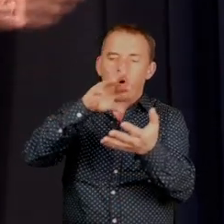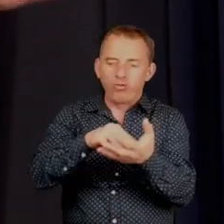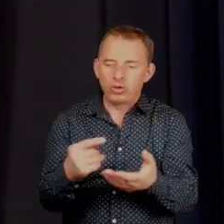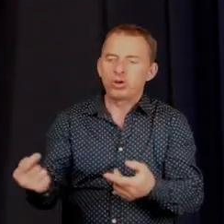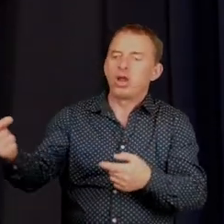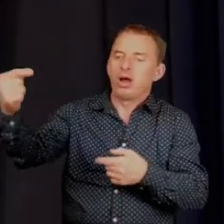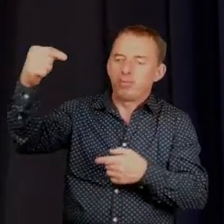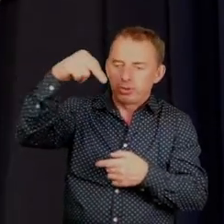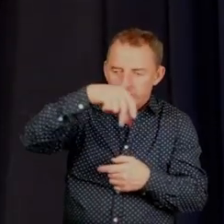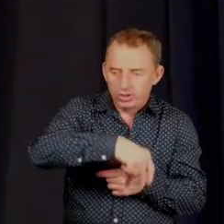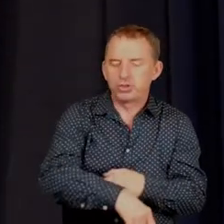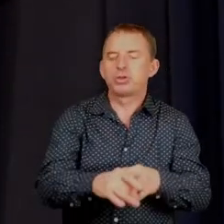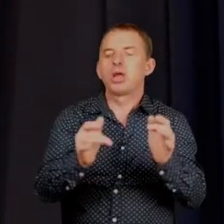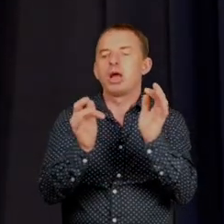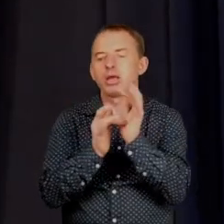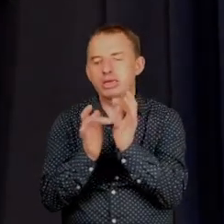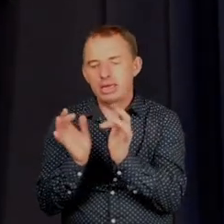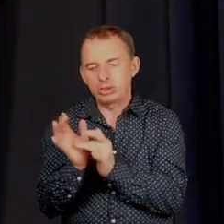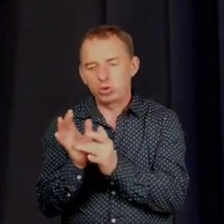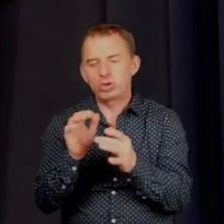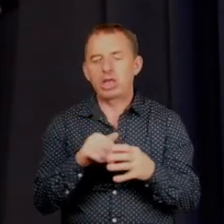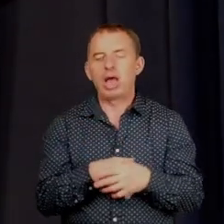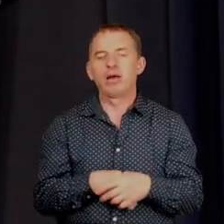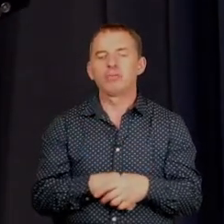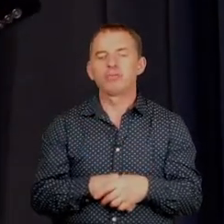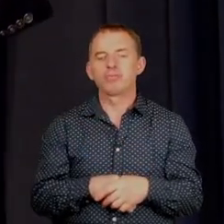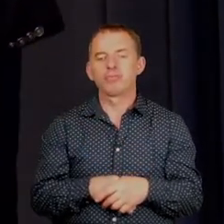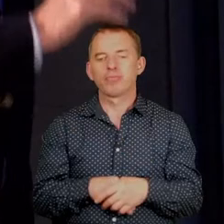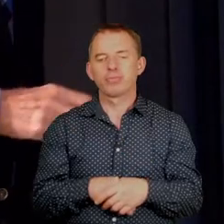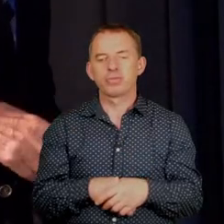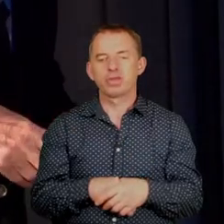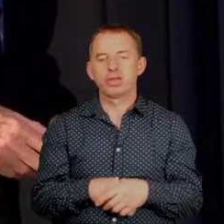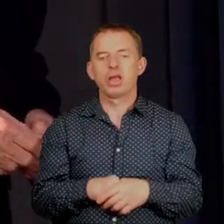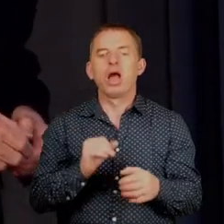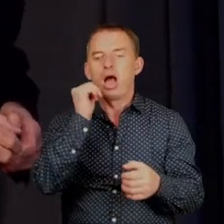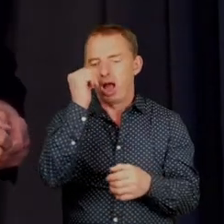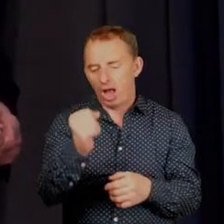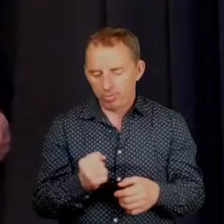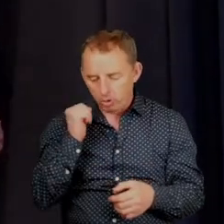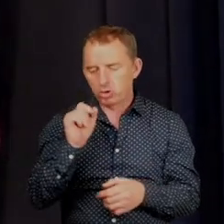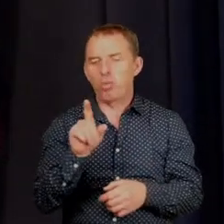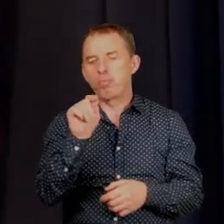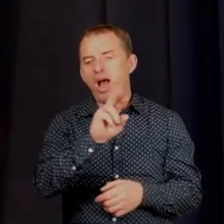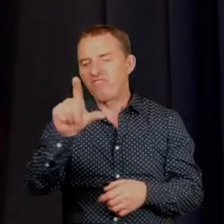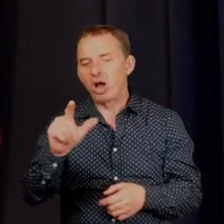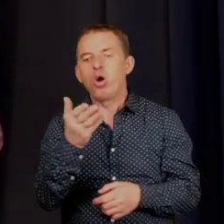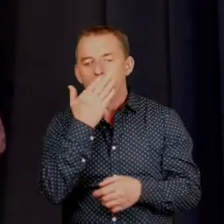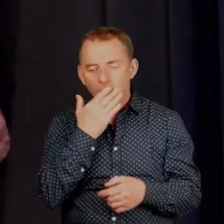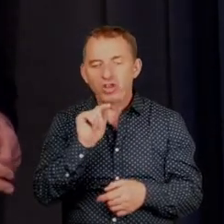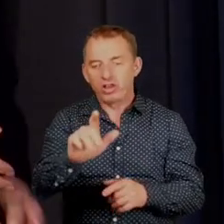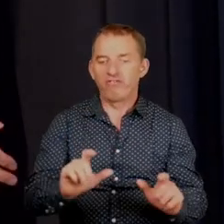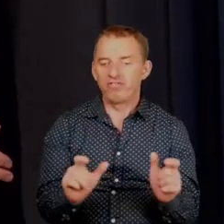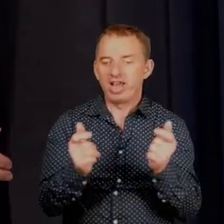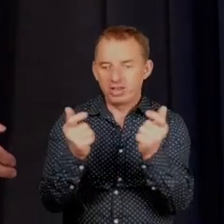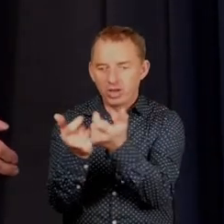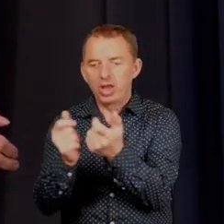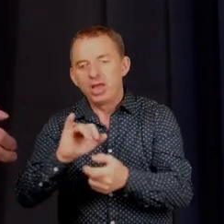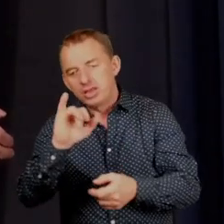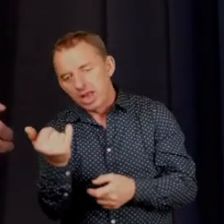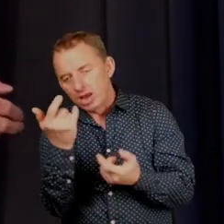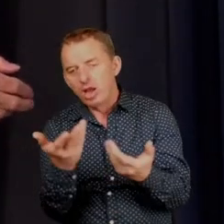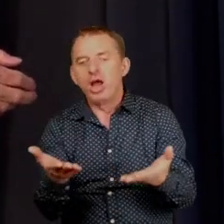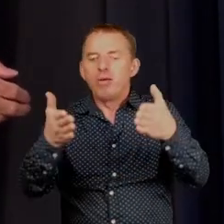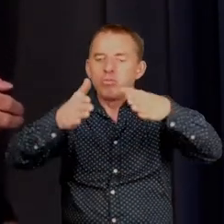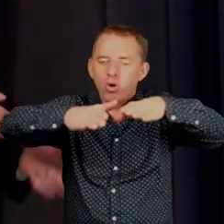przyjścia Jezusa. The Apostle Paul calls this event the blessed hope. Apostoł Paweł mówi o tym wydarzeniu jako o